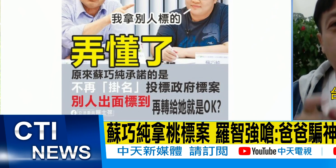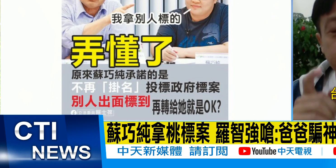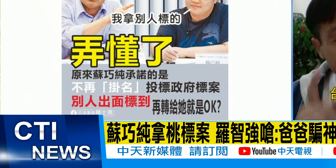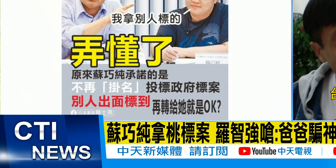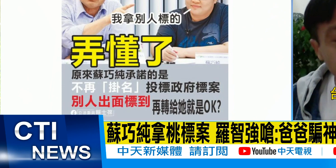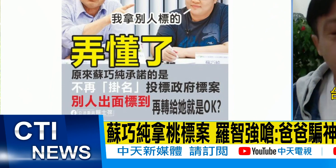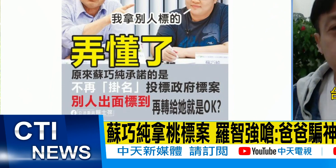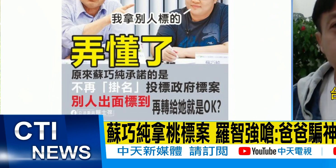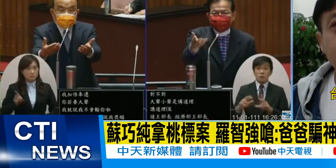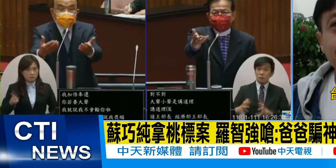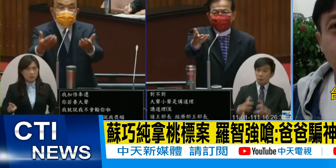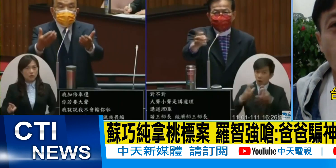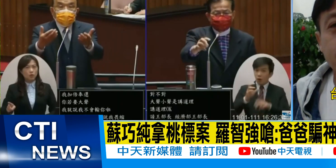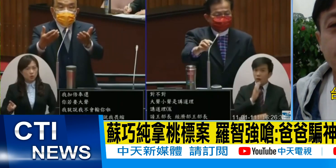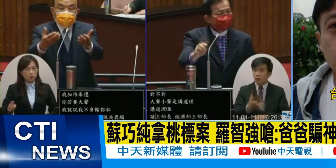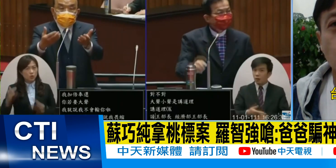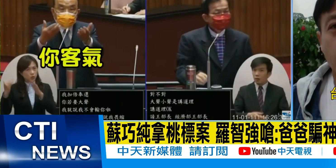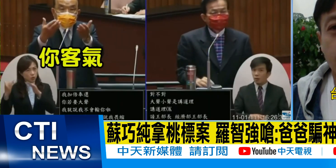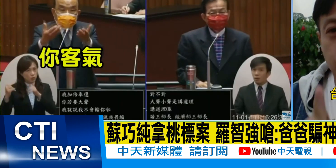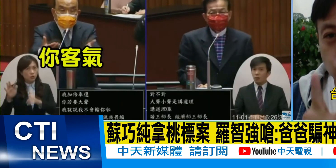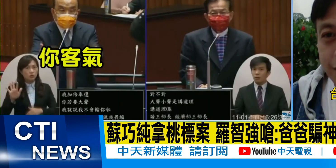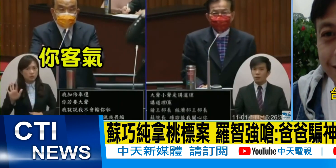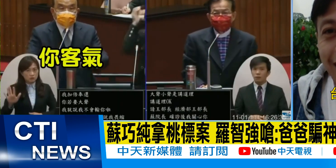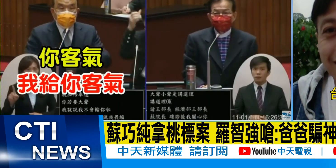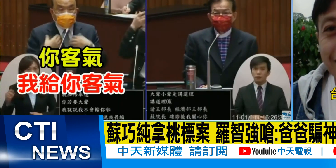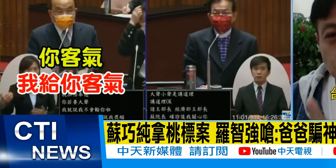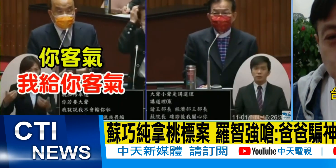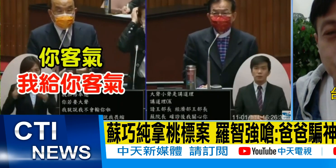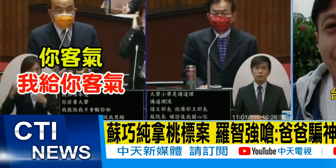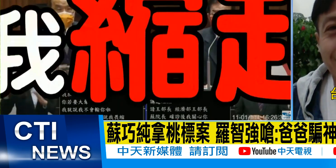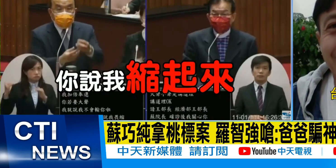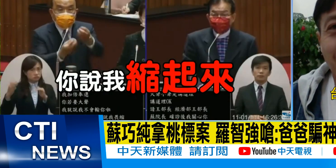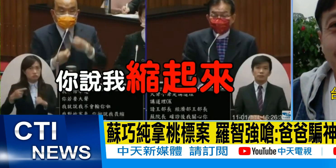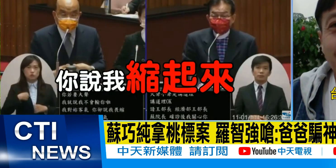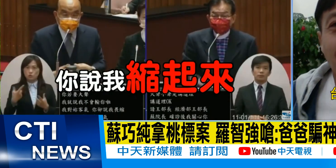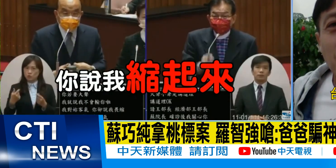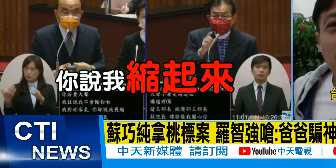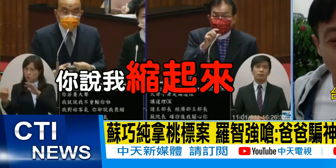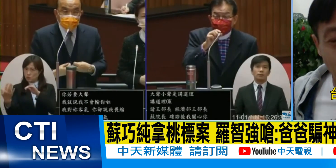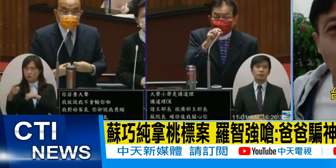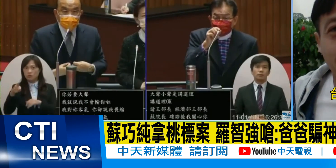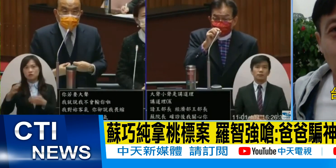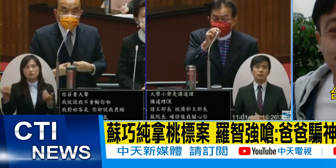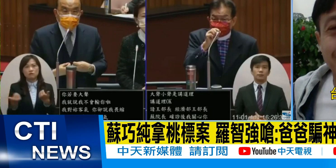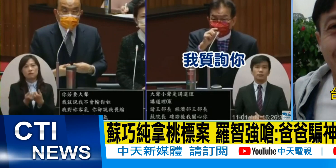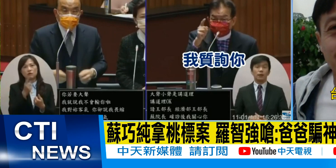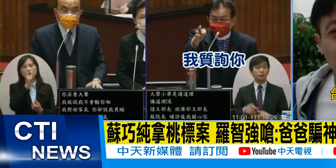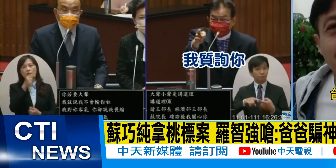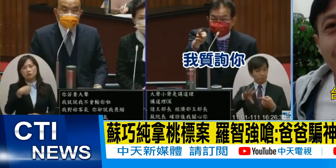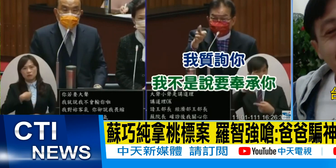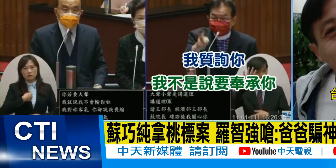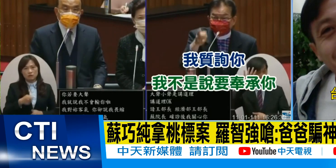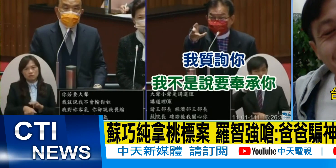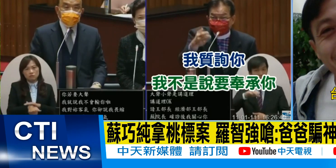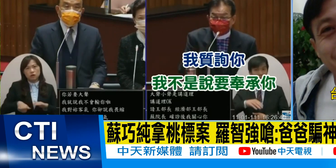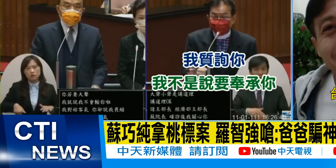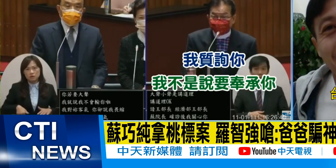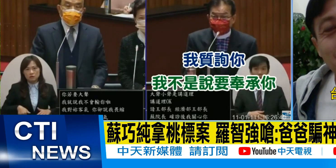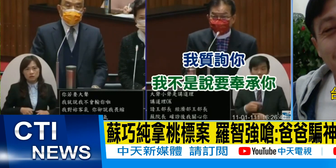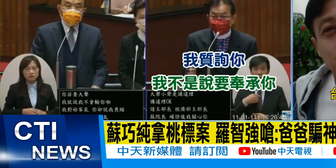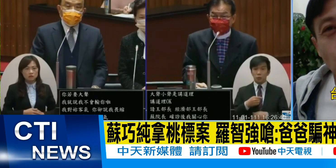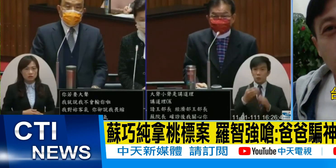托大家的眼睛是关键，是雪亮的，苏贞昌继续这样硬凹的话，选票会流失啦，所以真